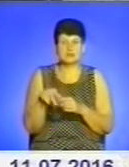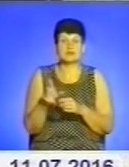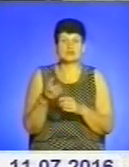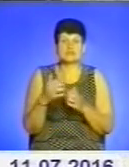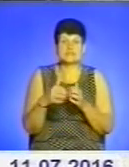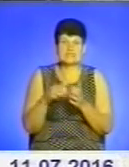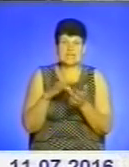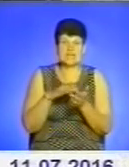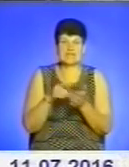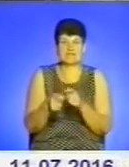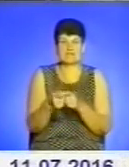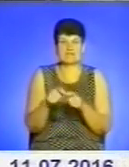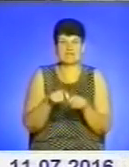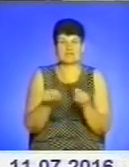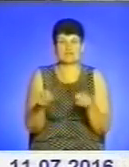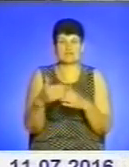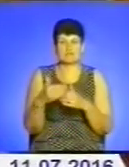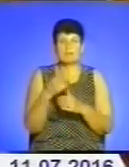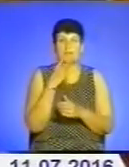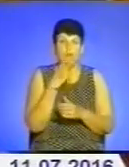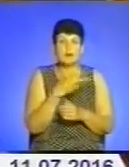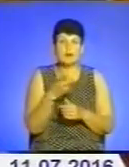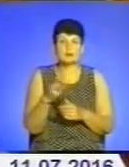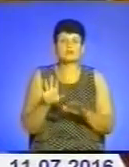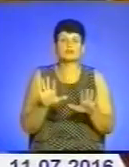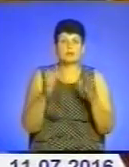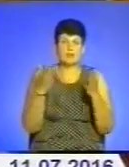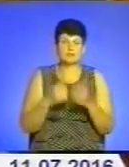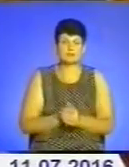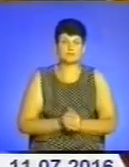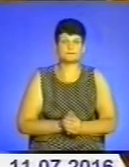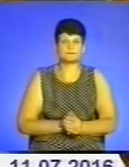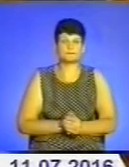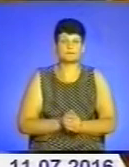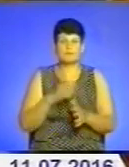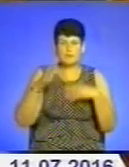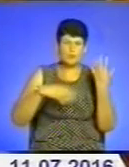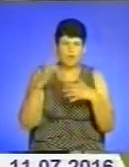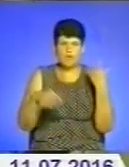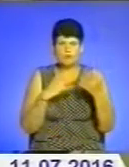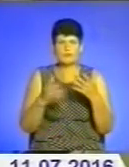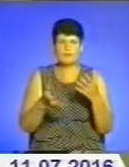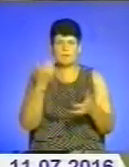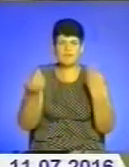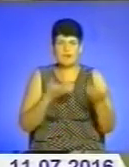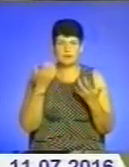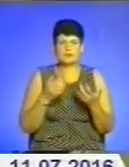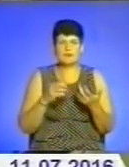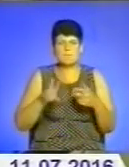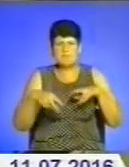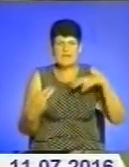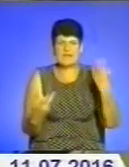зсередини відчинив двері. Ну, побачили, що там сталося, погром, все перевернуте, перекинуте.